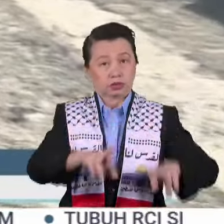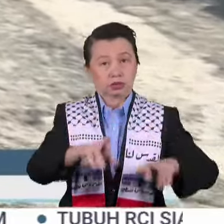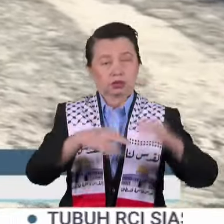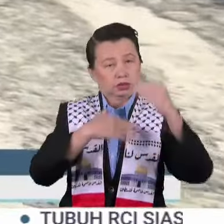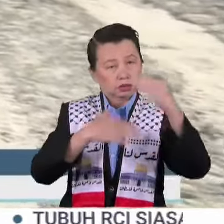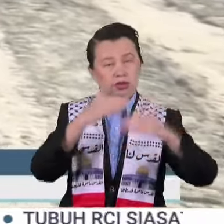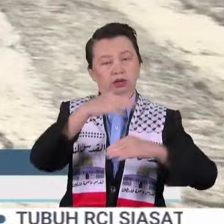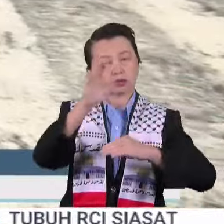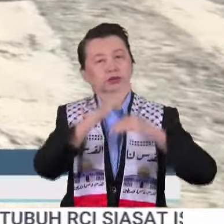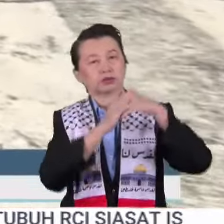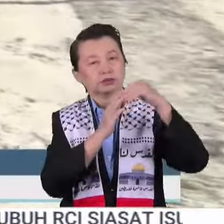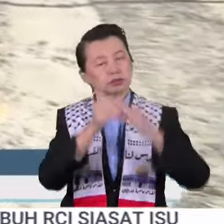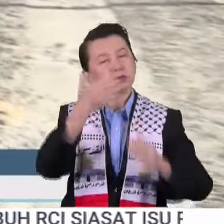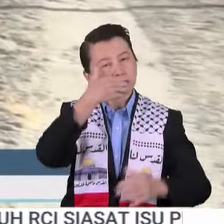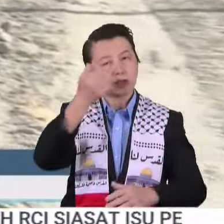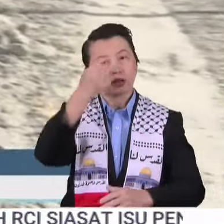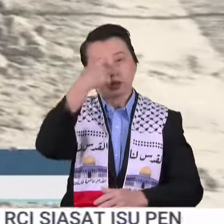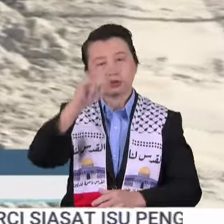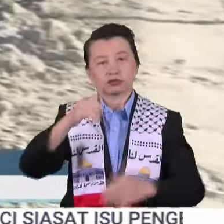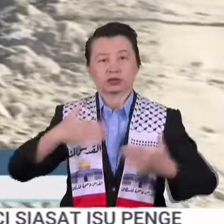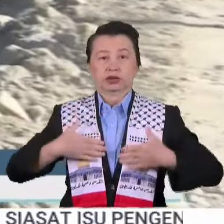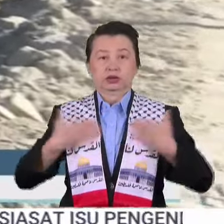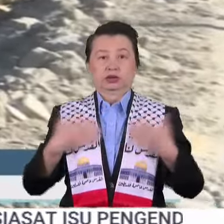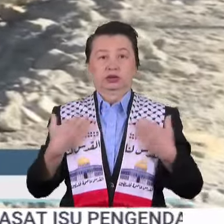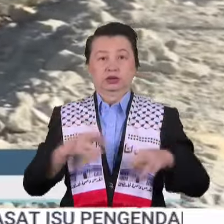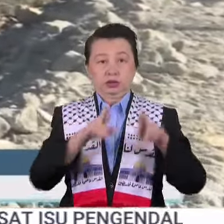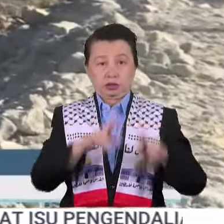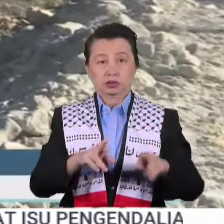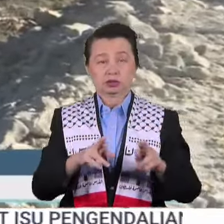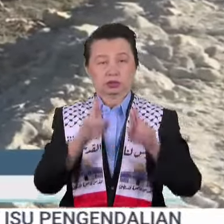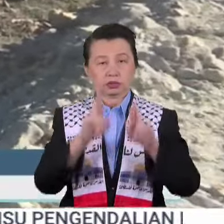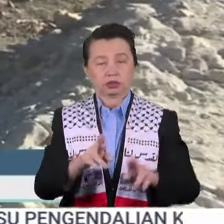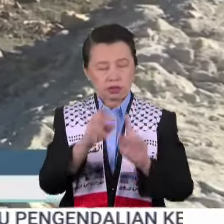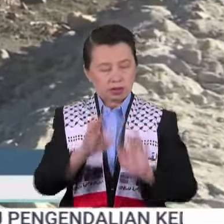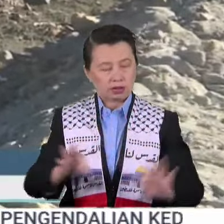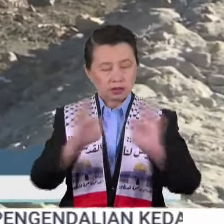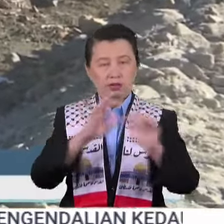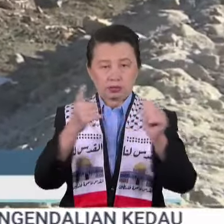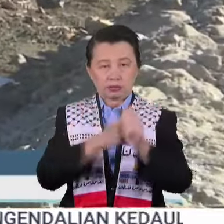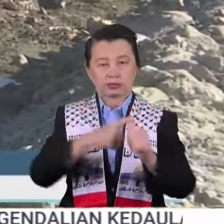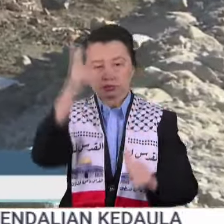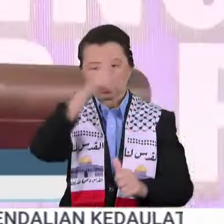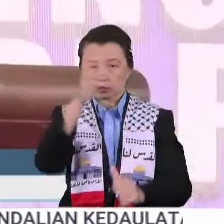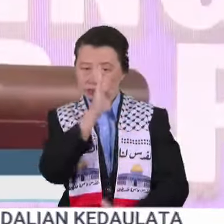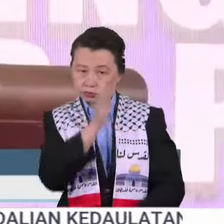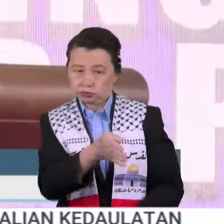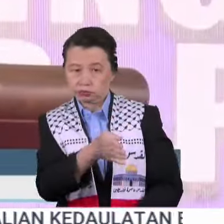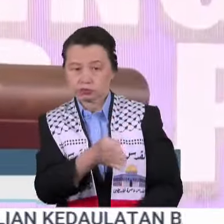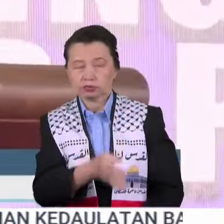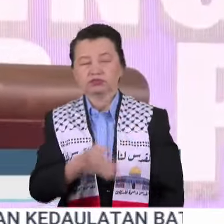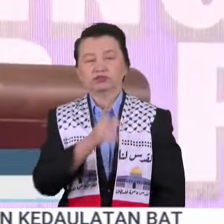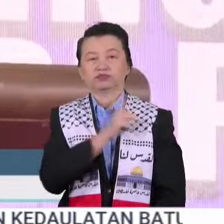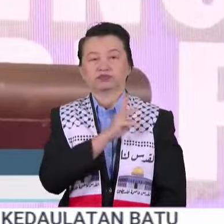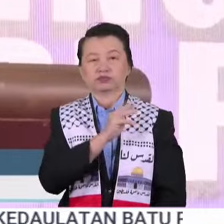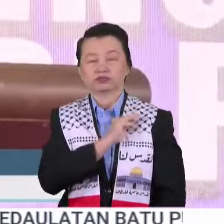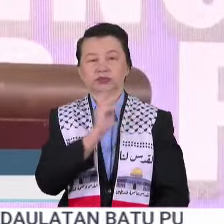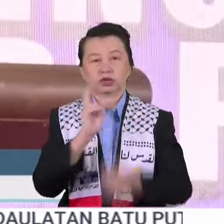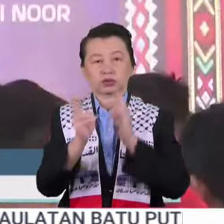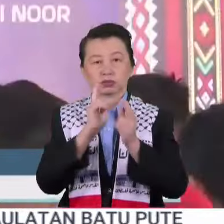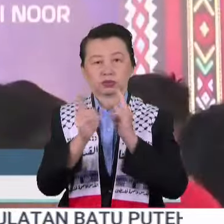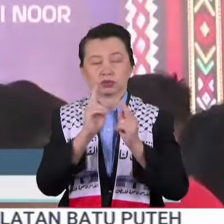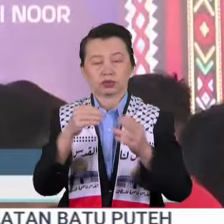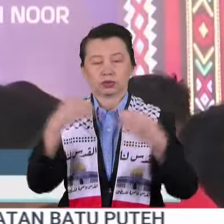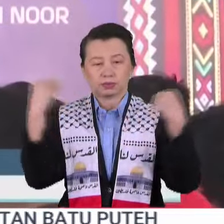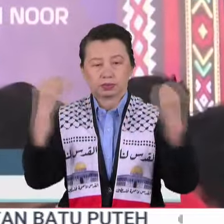pada tahap yang lebih selesa kerana kesejahteraan hidup rakyat menjadi keutamaan kerajaan. Datuk Haji Ji berucap